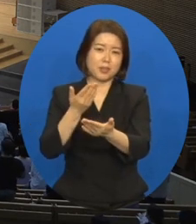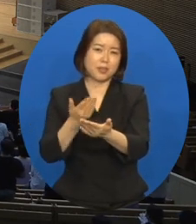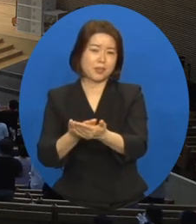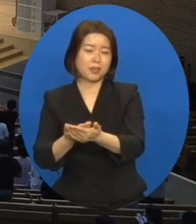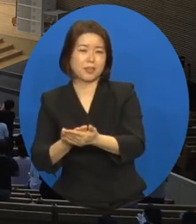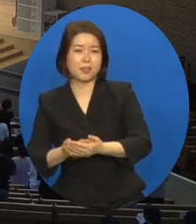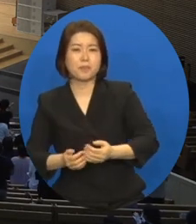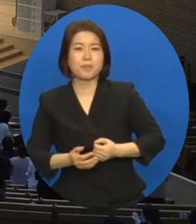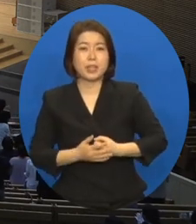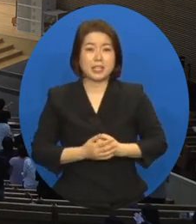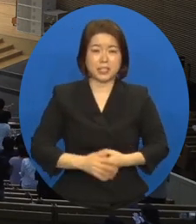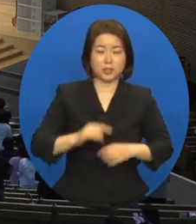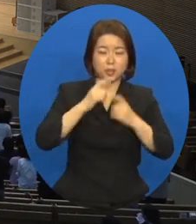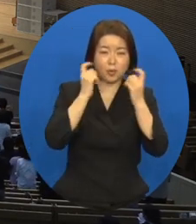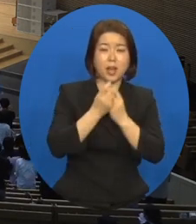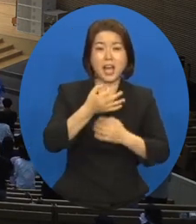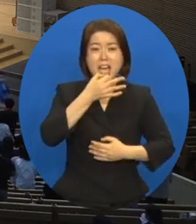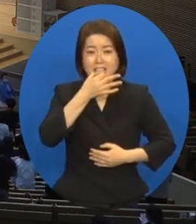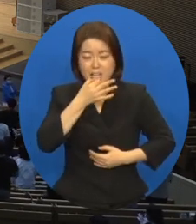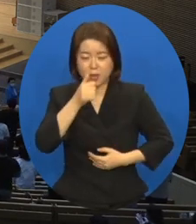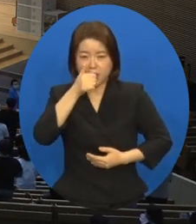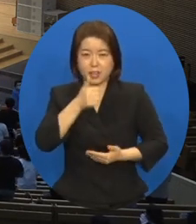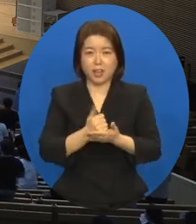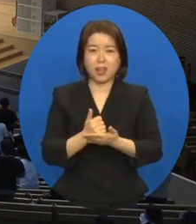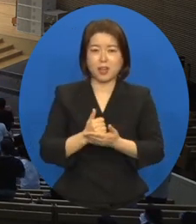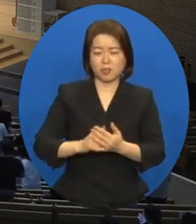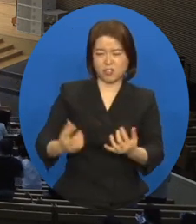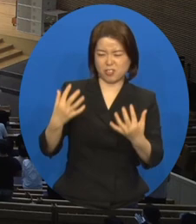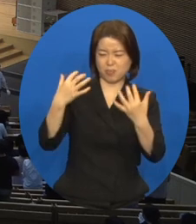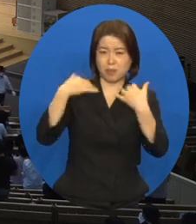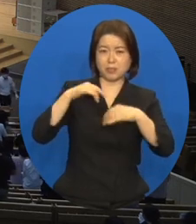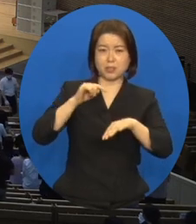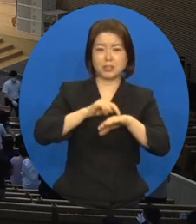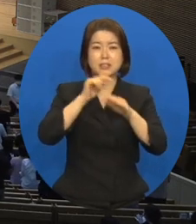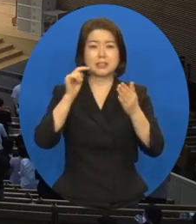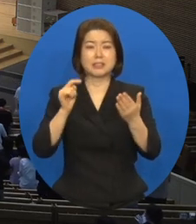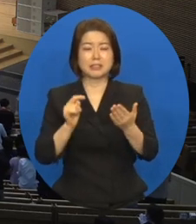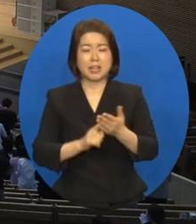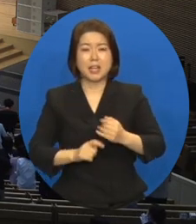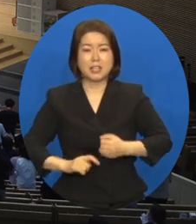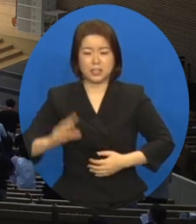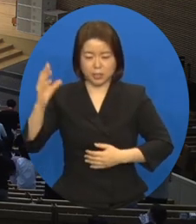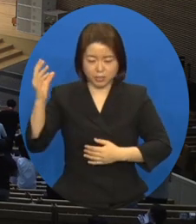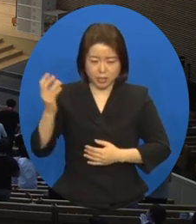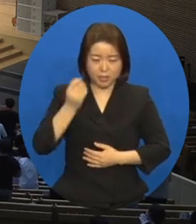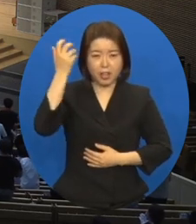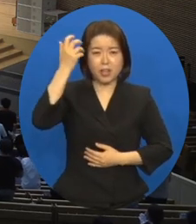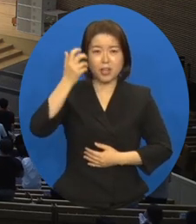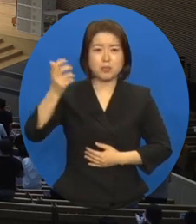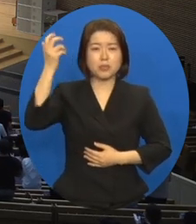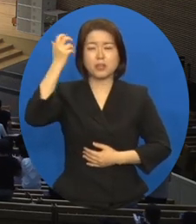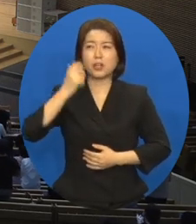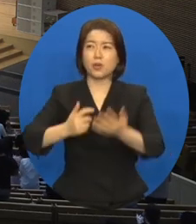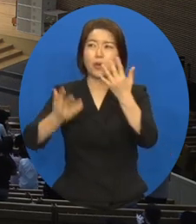하소서. 정욕과 죄악에 물든 마음을